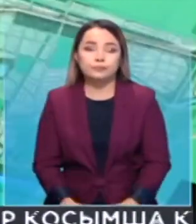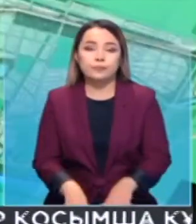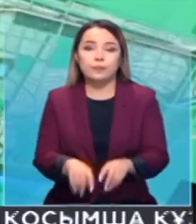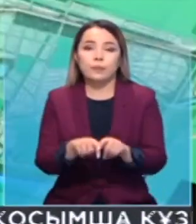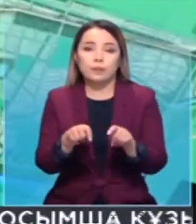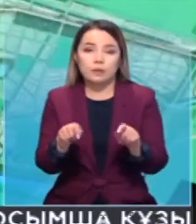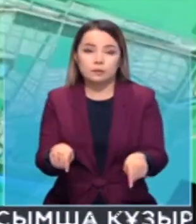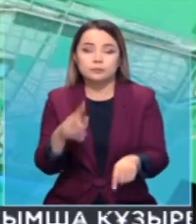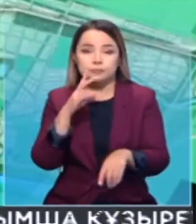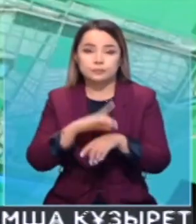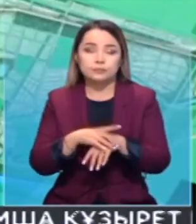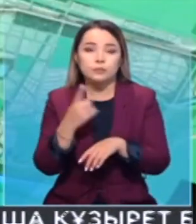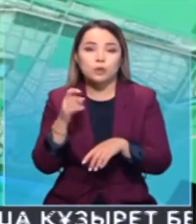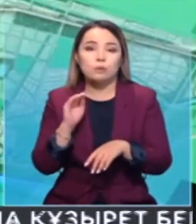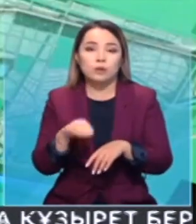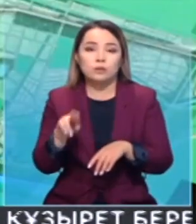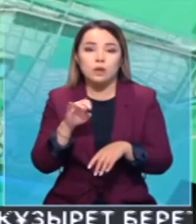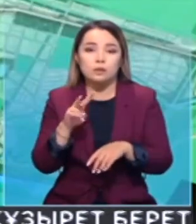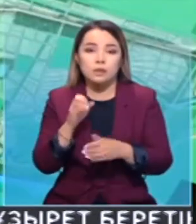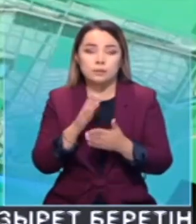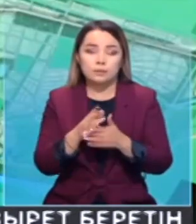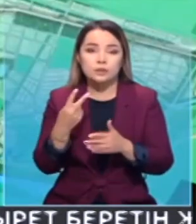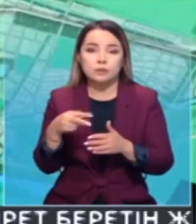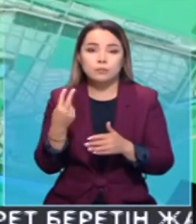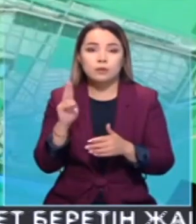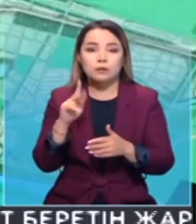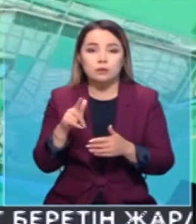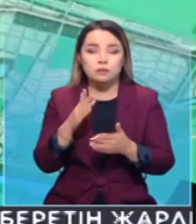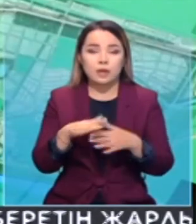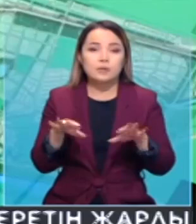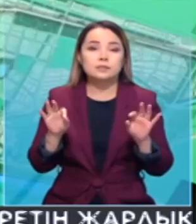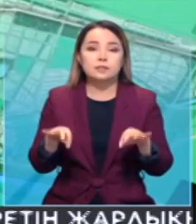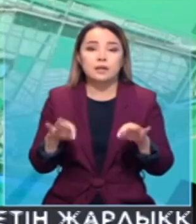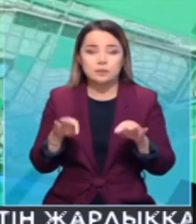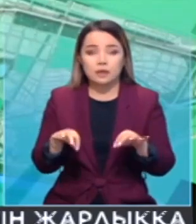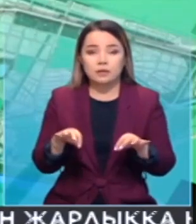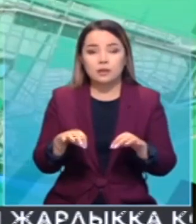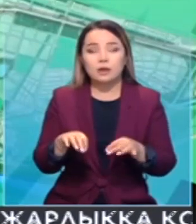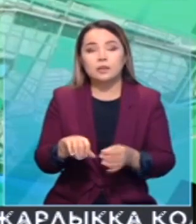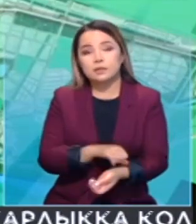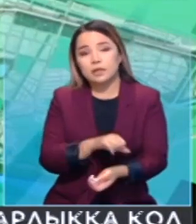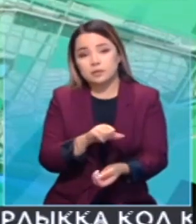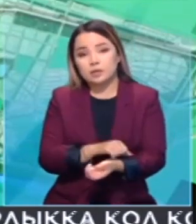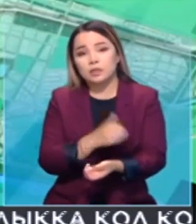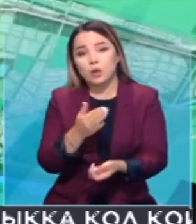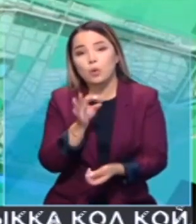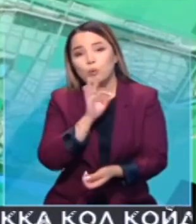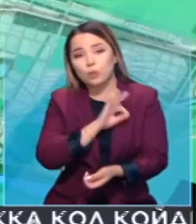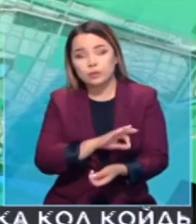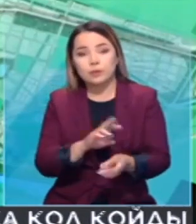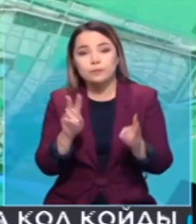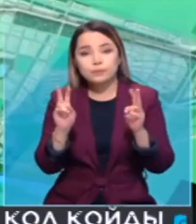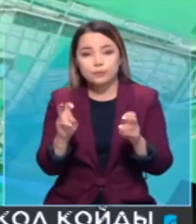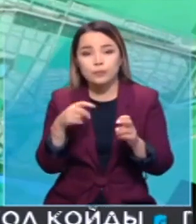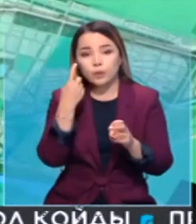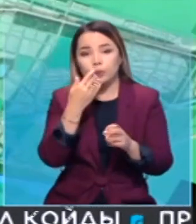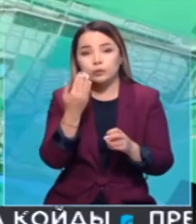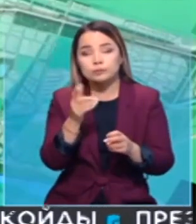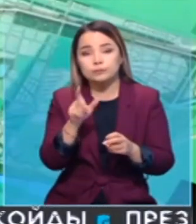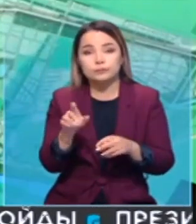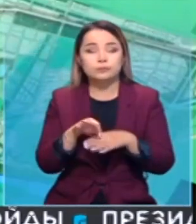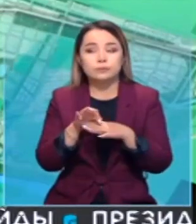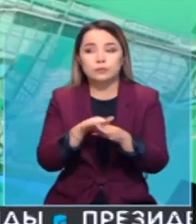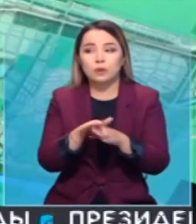Тәркіленген 100 мың дозаны құрайтын 22 килограмм синтетикалық есірткі, оны қолданатын тұлғаларға